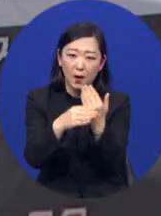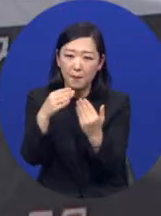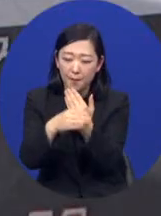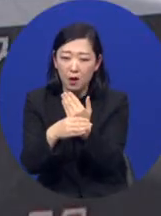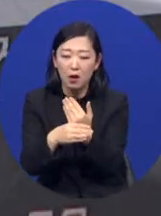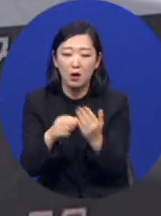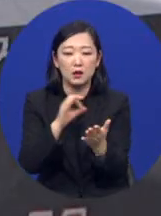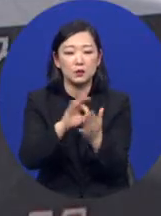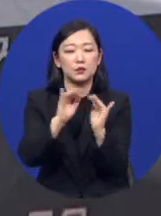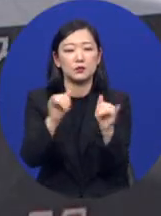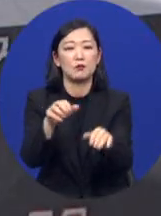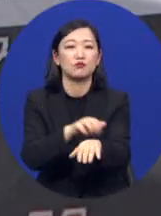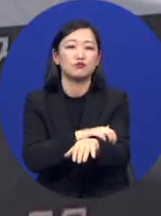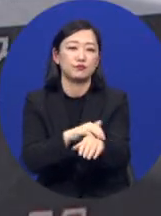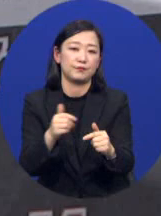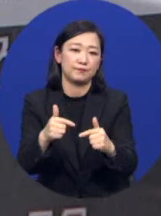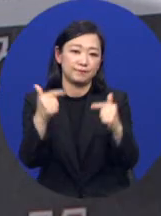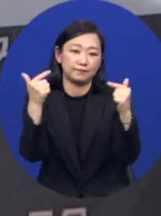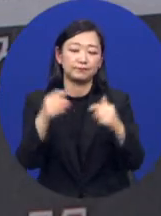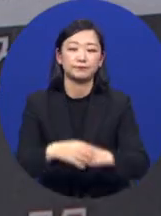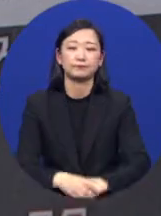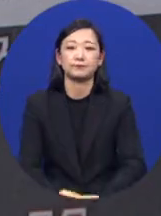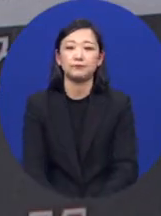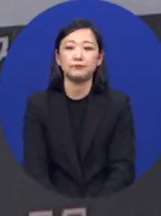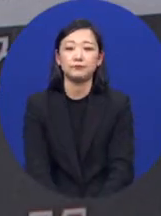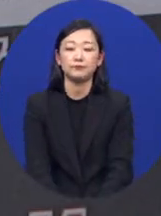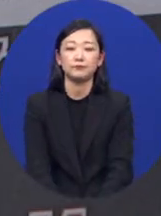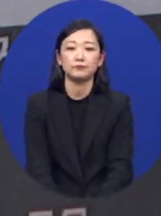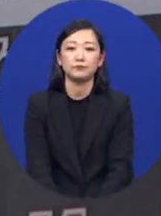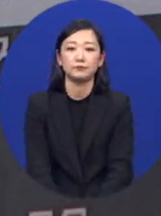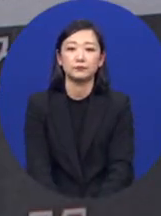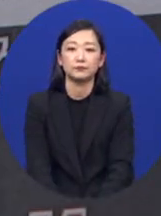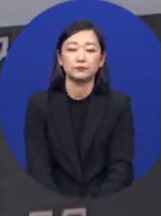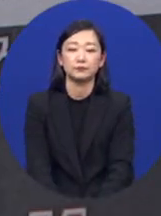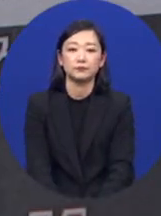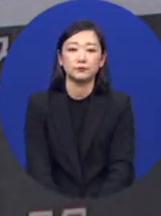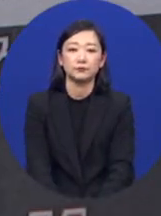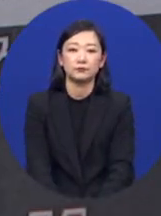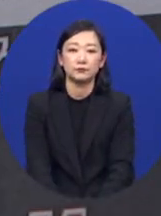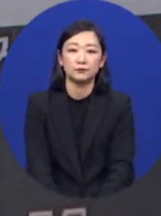이용자들의 불편이 커지고 있습니다 MBC 뉴스 이따금입니다